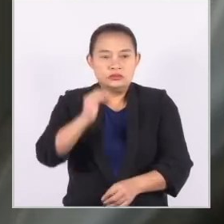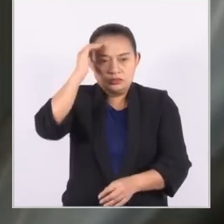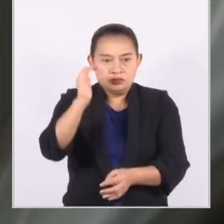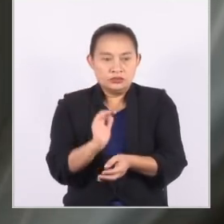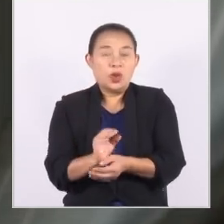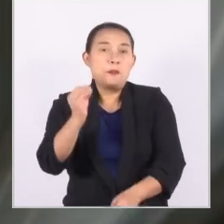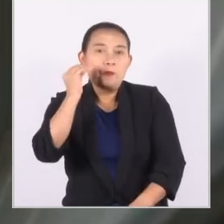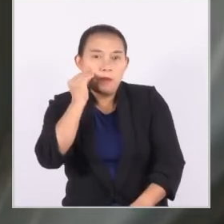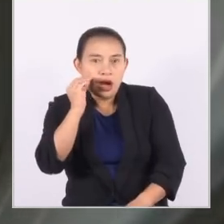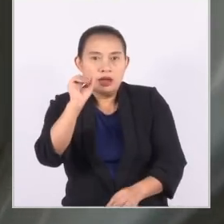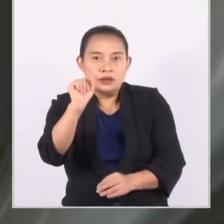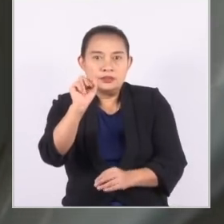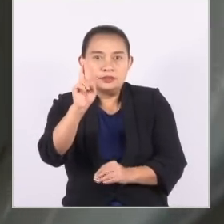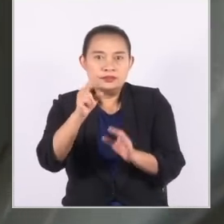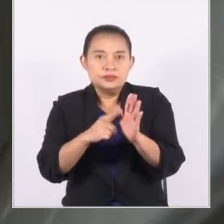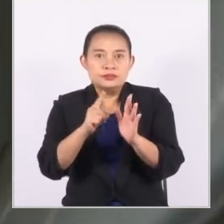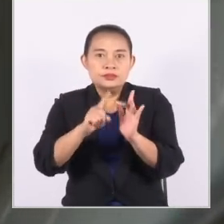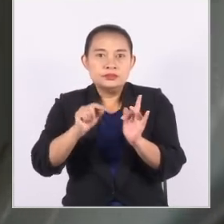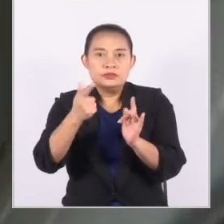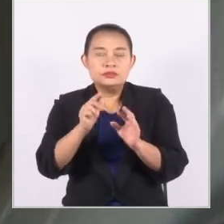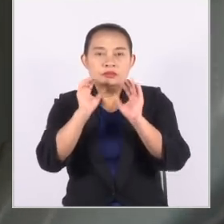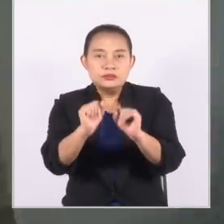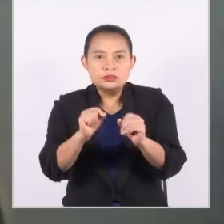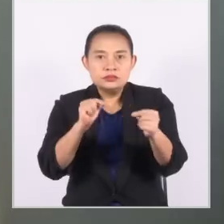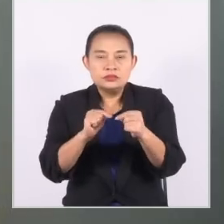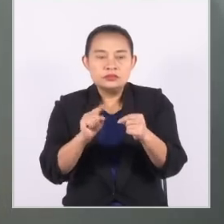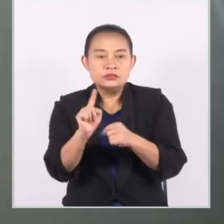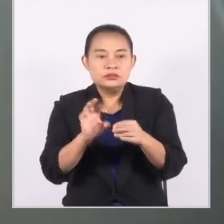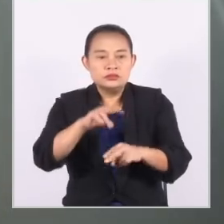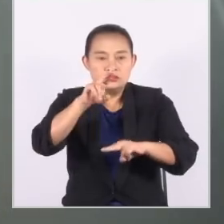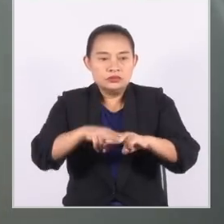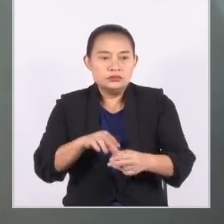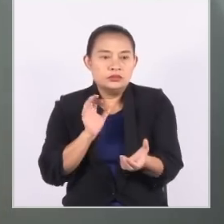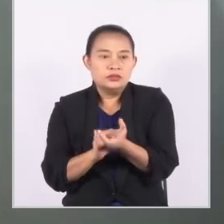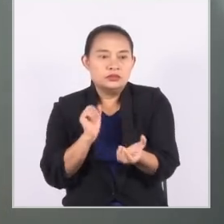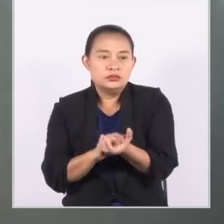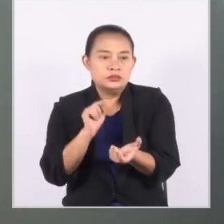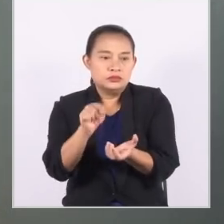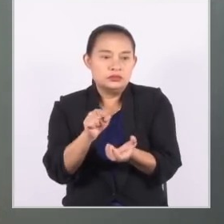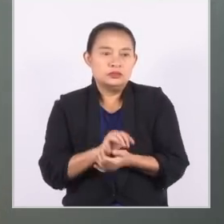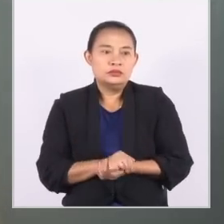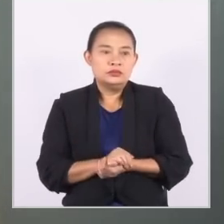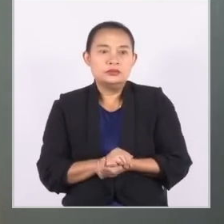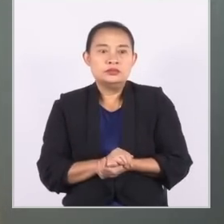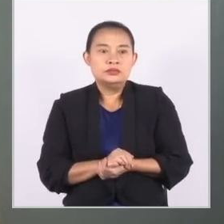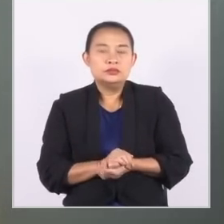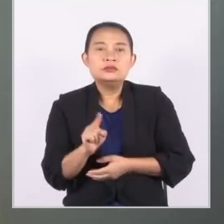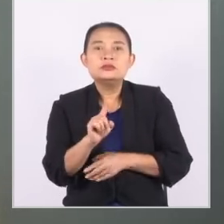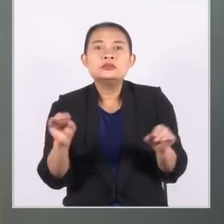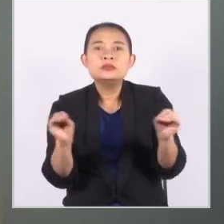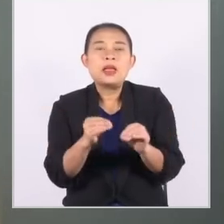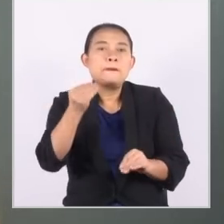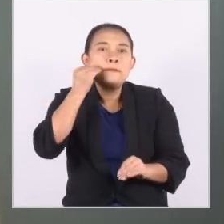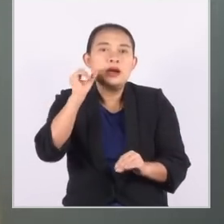สร้างเนี่ยหลังจากที่เขาไปจับนักพนันเล่นไพ่ผสมสิบกันที่ศาลาประชาคมอยู่แถวแถวบ้านสร้